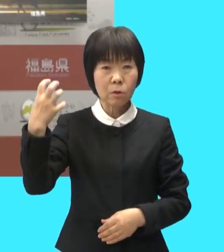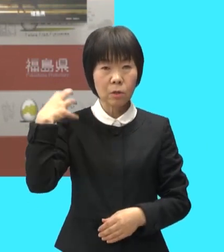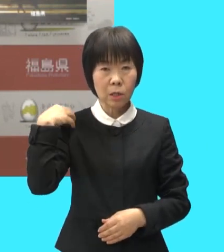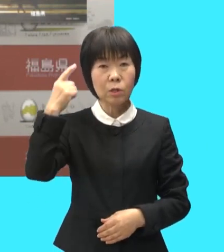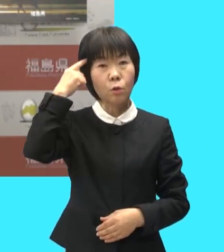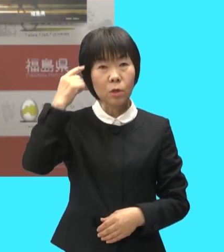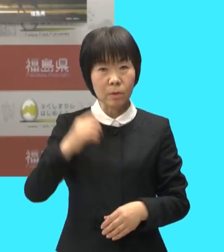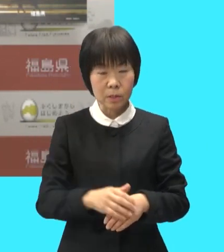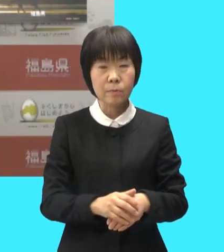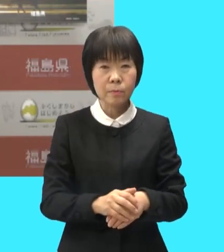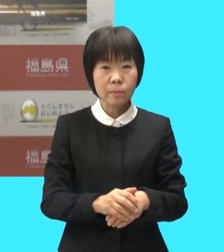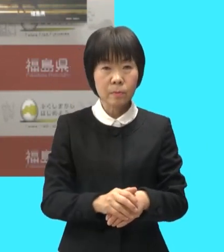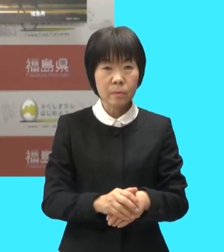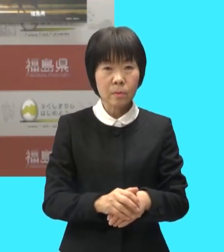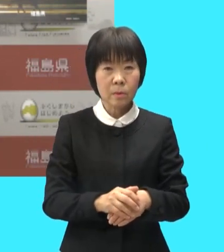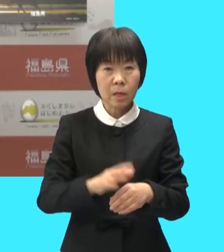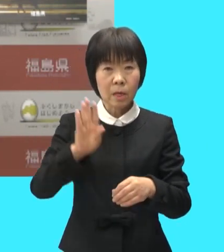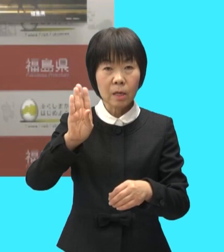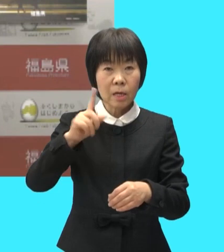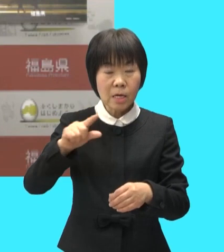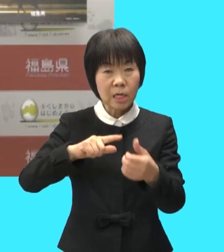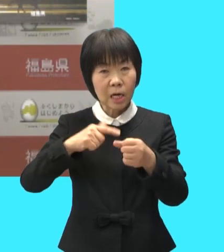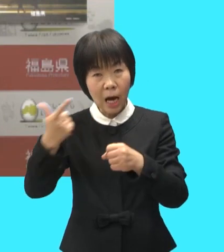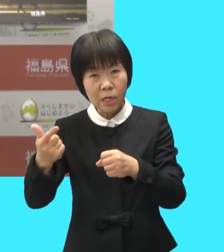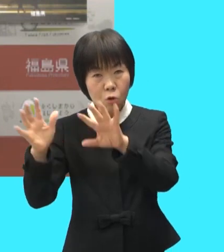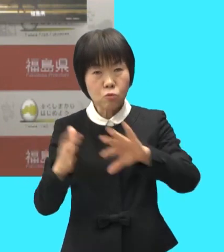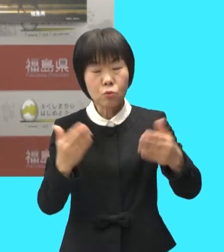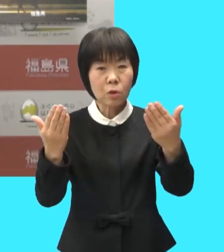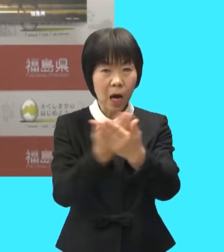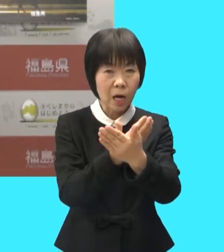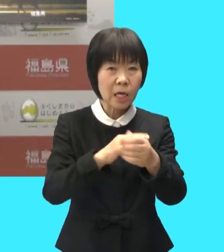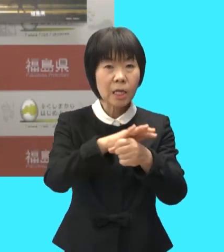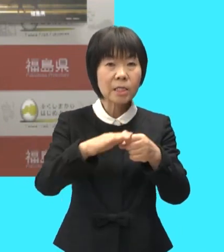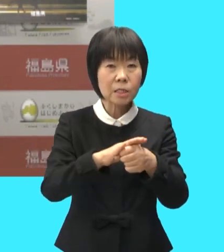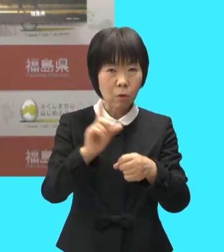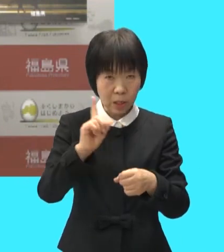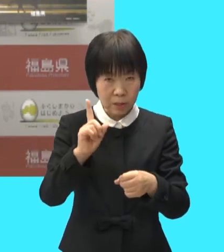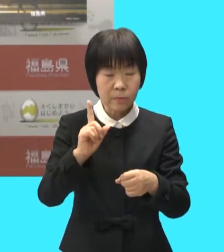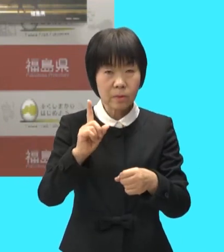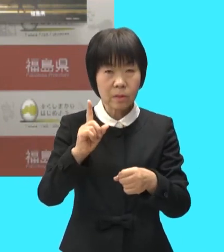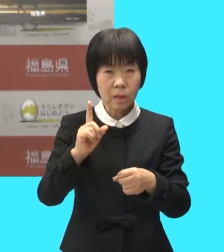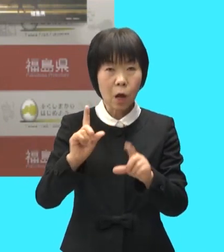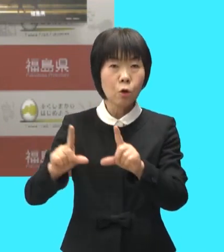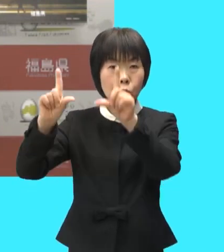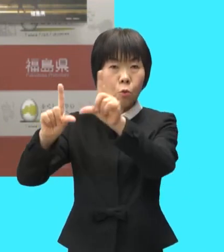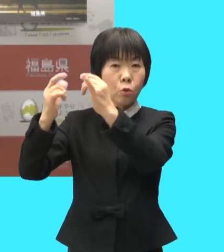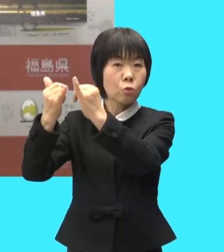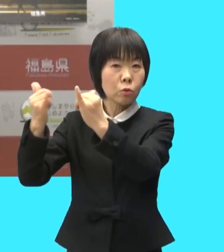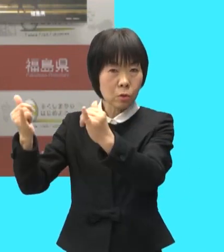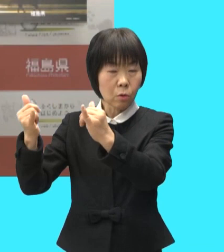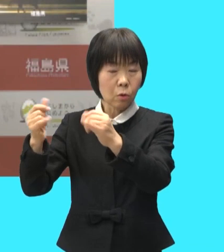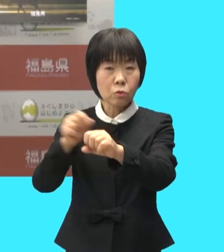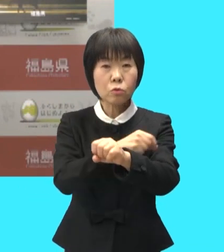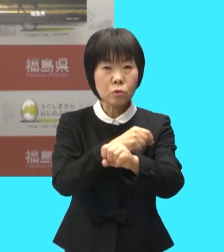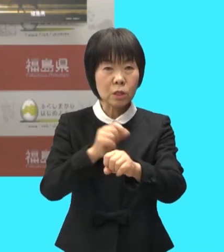。そして県外の風化、これで一つ大切なことは、やはり東京の方々、特